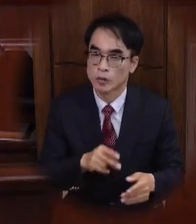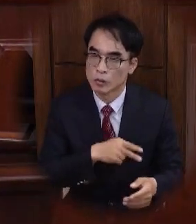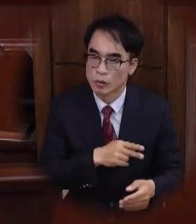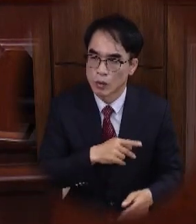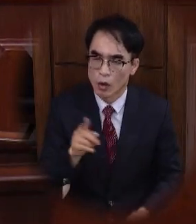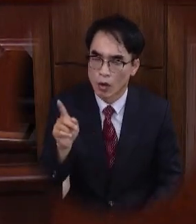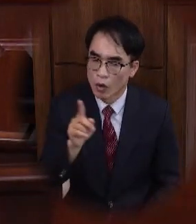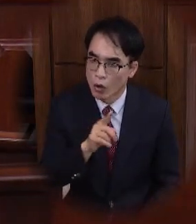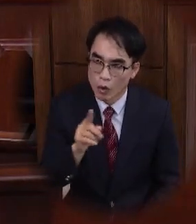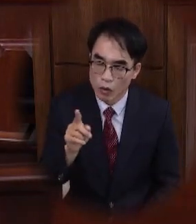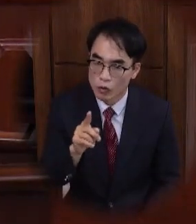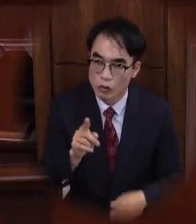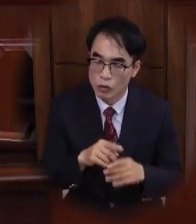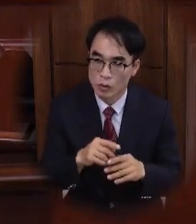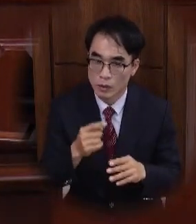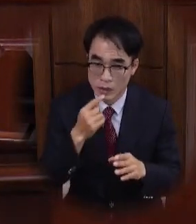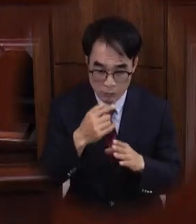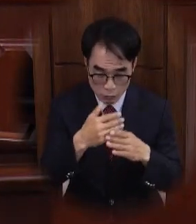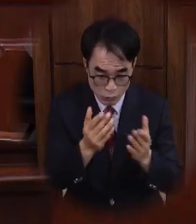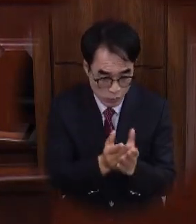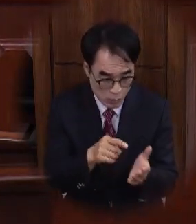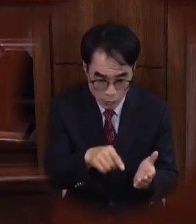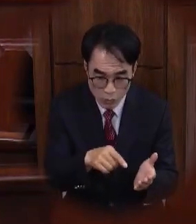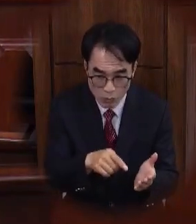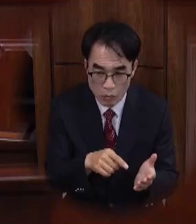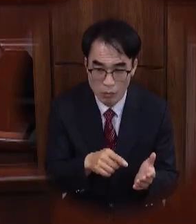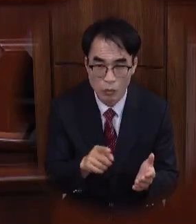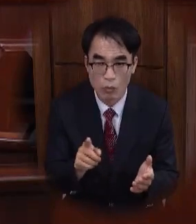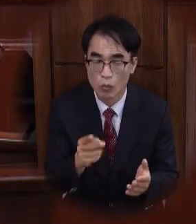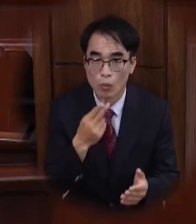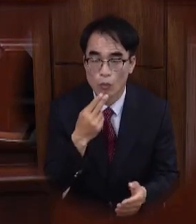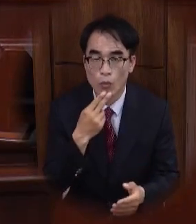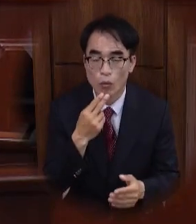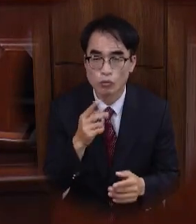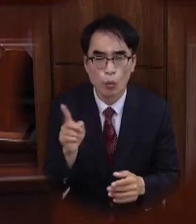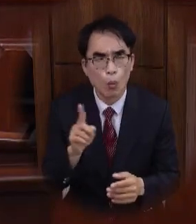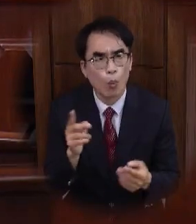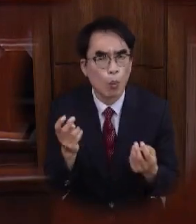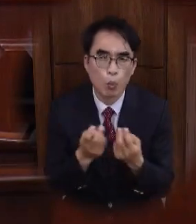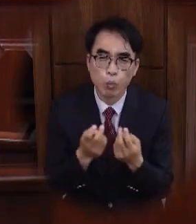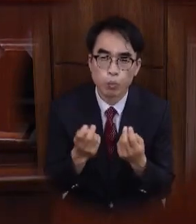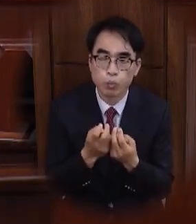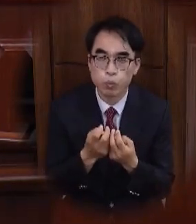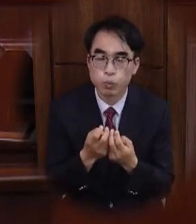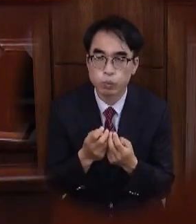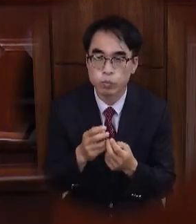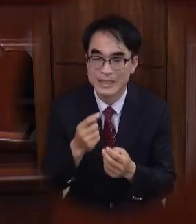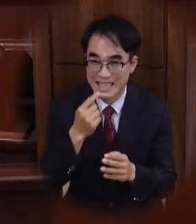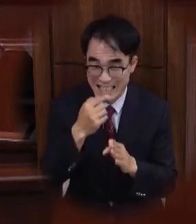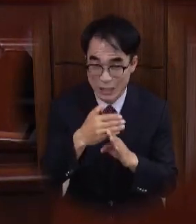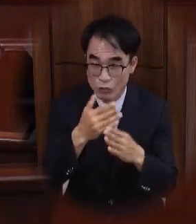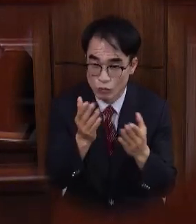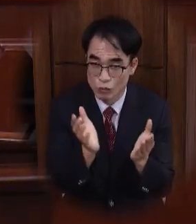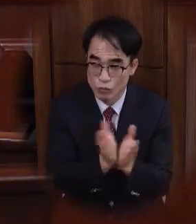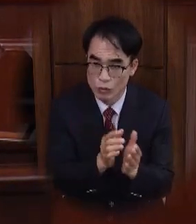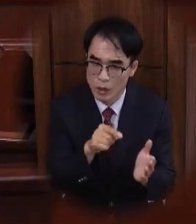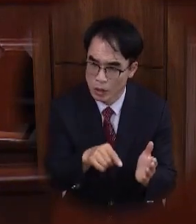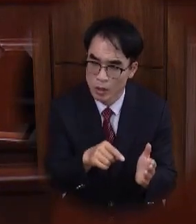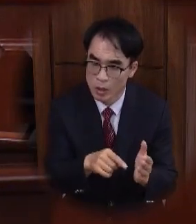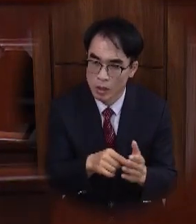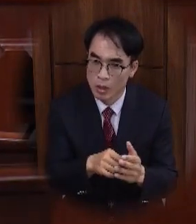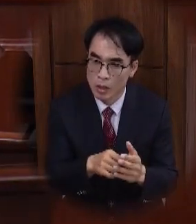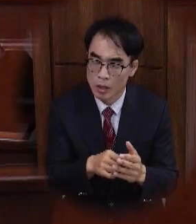직함도 민주당에 없습니다 그런데 어떻게 민주당의 당부인